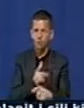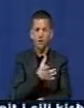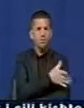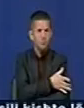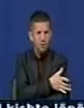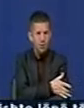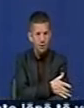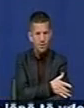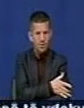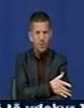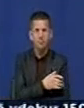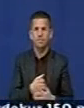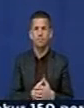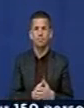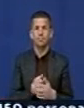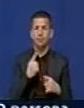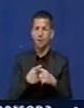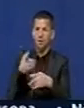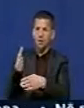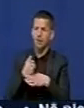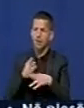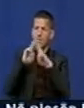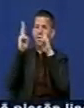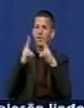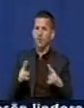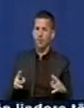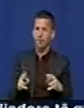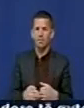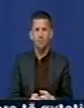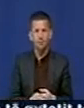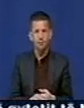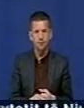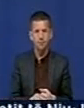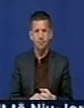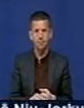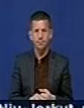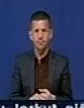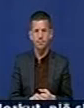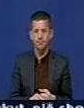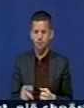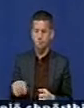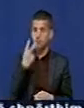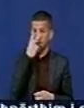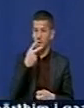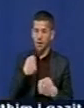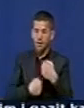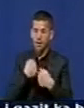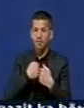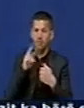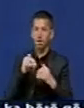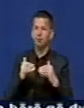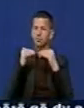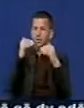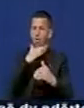ushtrisë trimtare të Kosovës dhe ndimës së miqve ndërkombëtar. Duke pas parë se krimet kishin arritur për